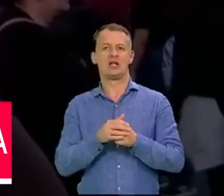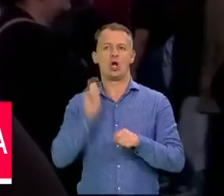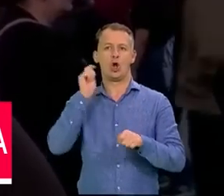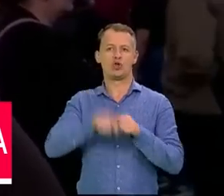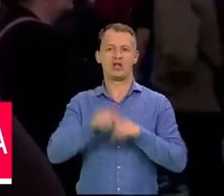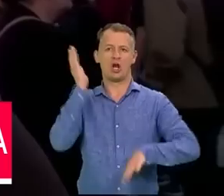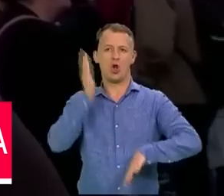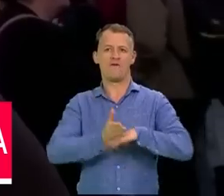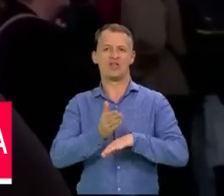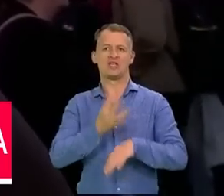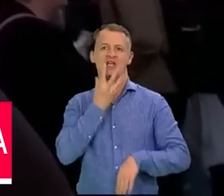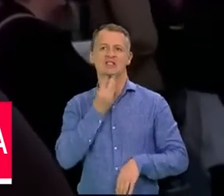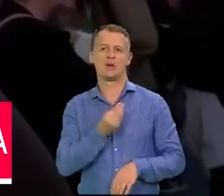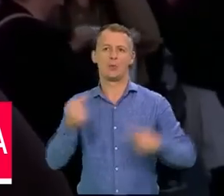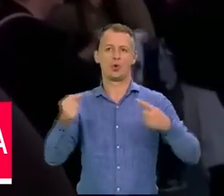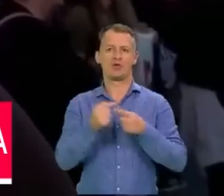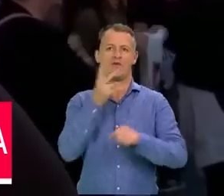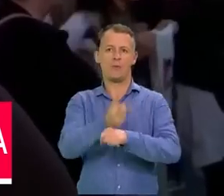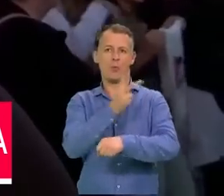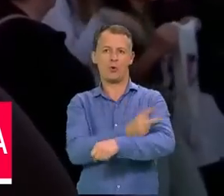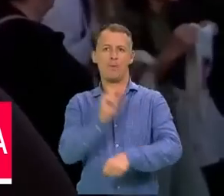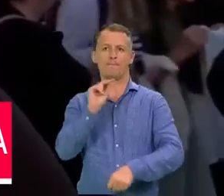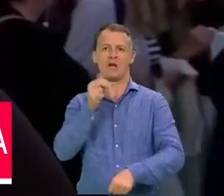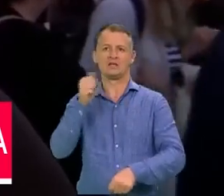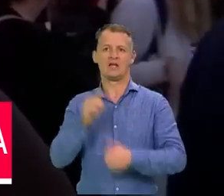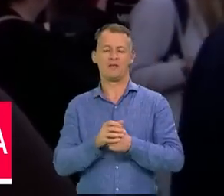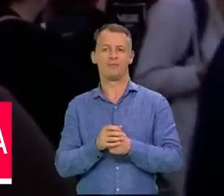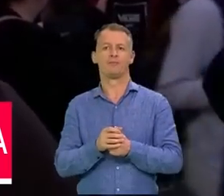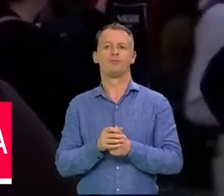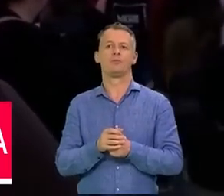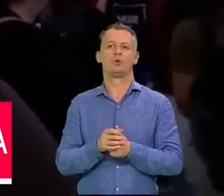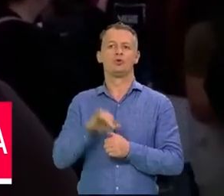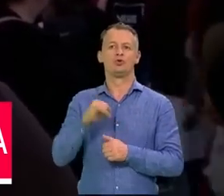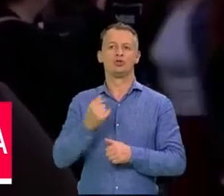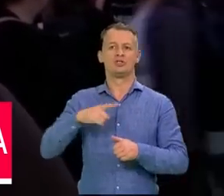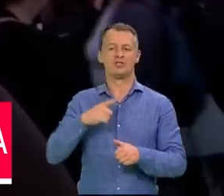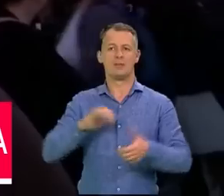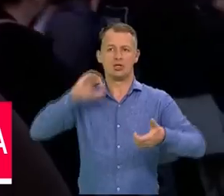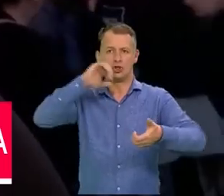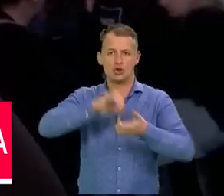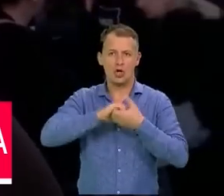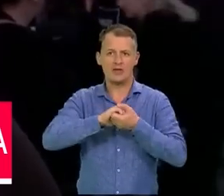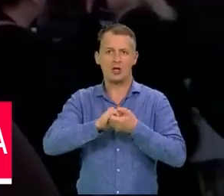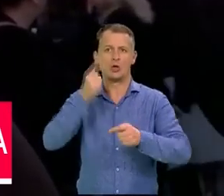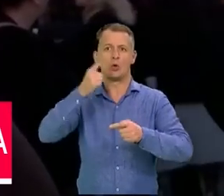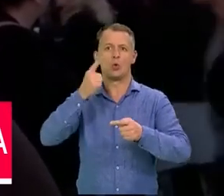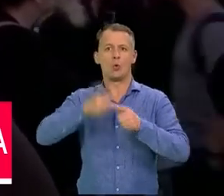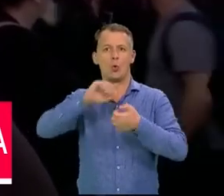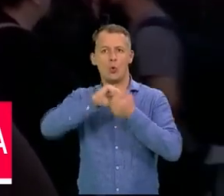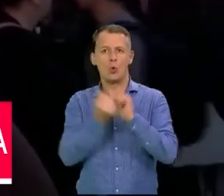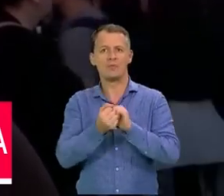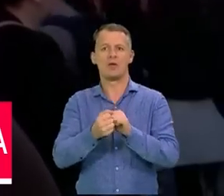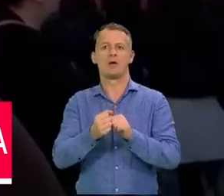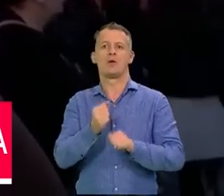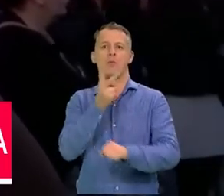the strike of Israel against the Palestinian people. And we are here in solidarity with the struggle of